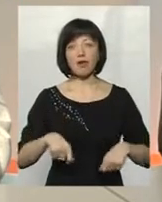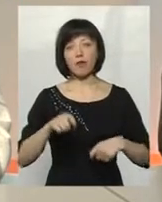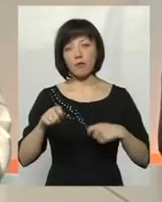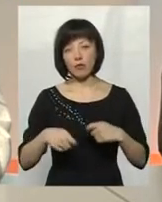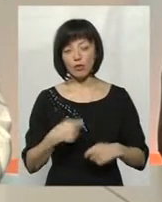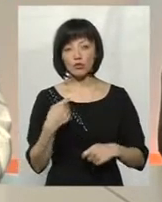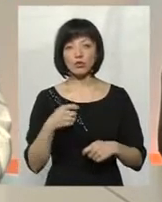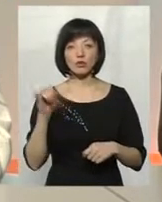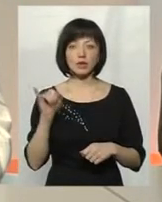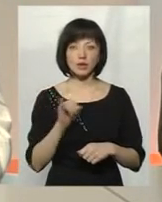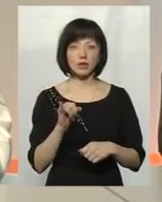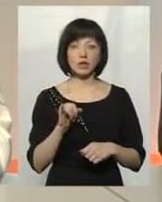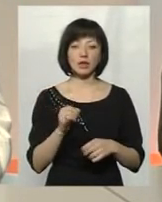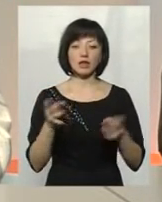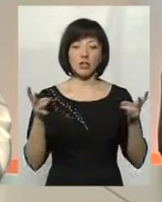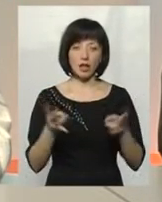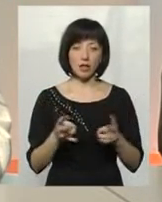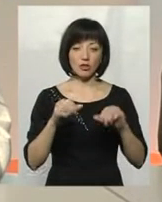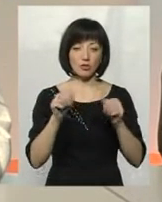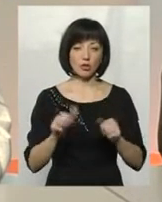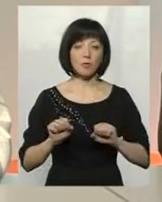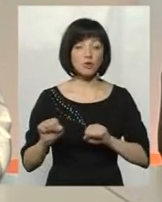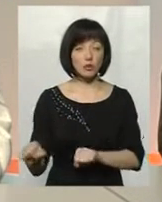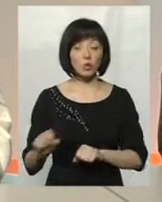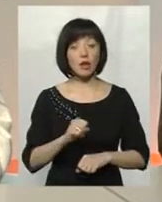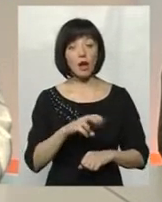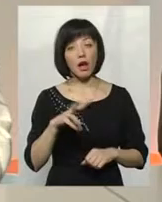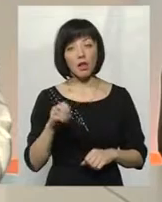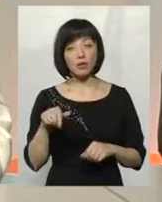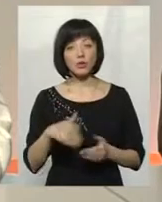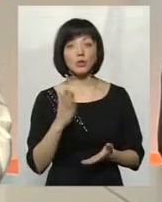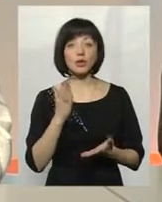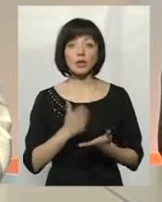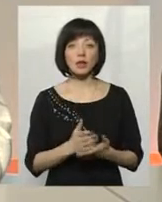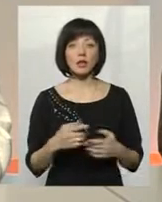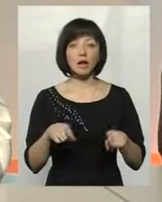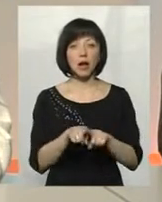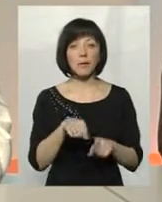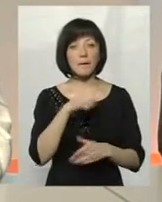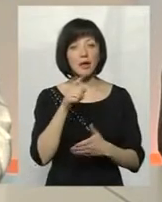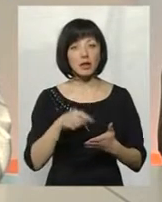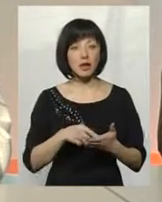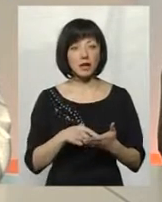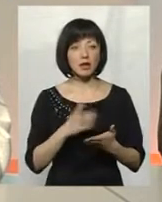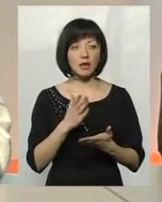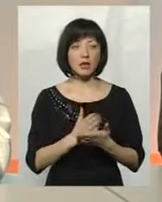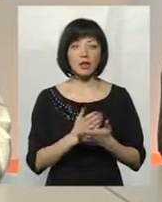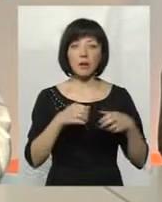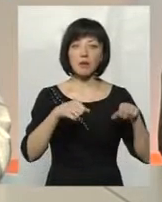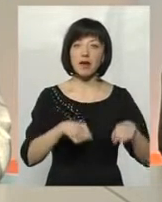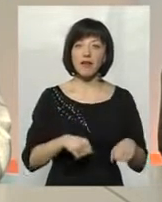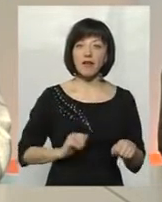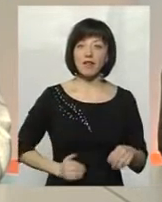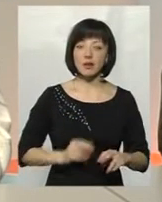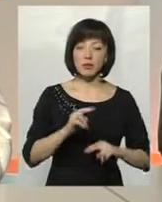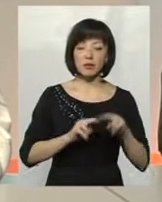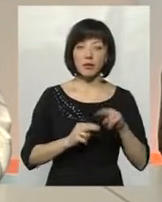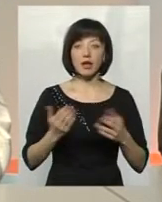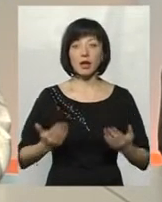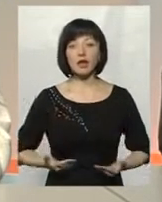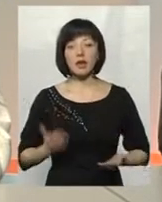і належним чином їх відстоювати. Але здесь є таке питання, що є права забудовника, є права мешканців,